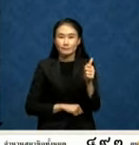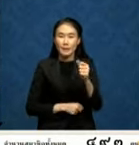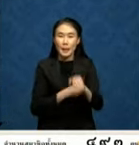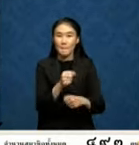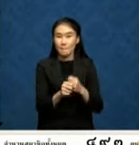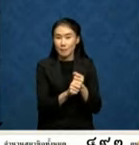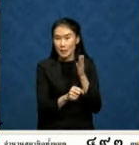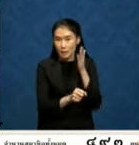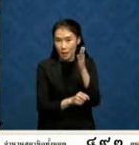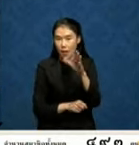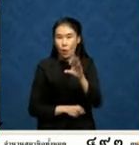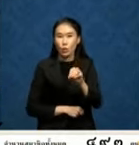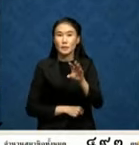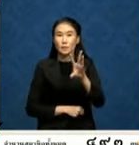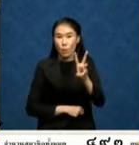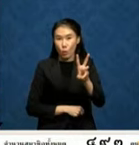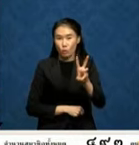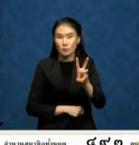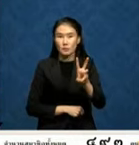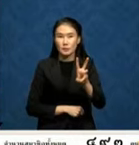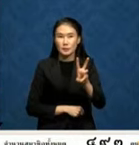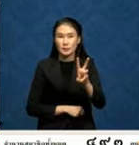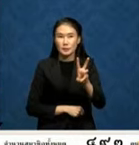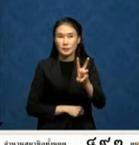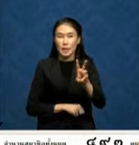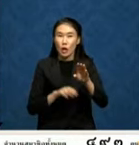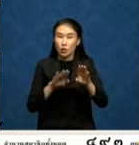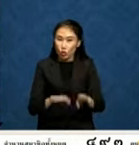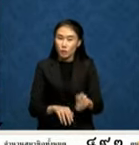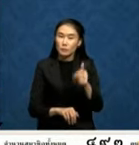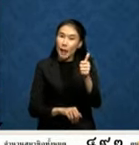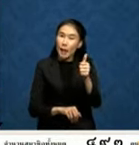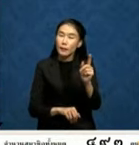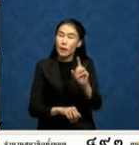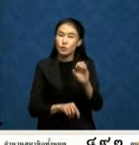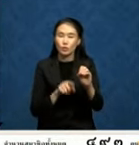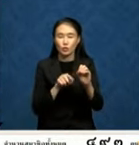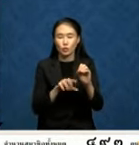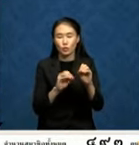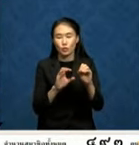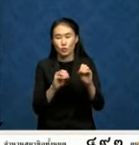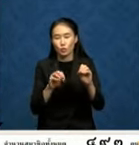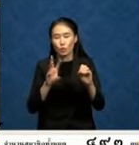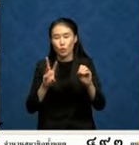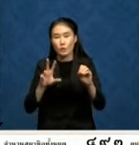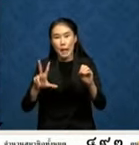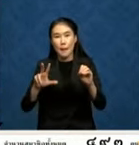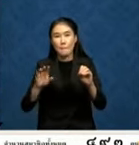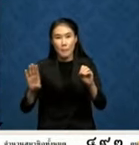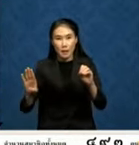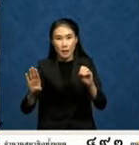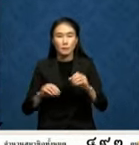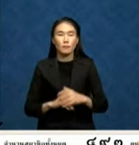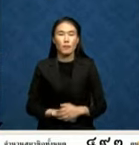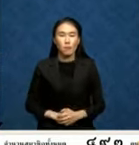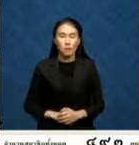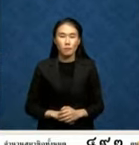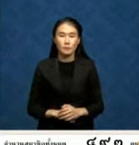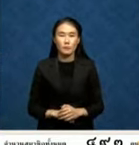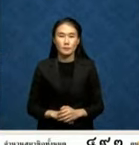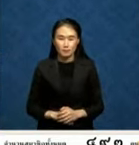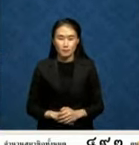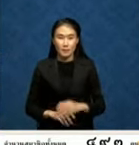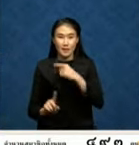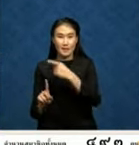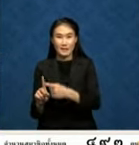ปี2566ลงได้ถึง 0.0063 บาทต่อหน่วยโดยมีผลตั้งแต่